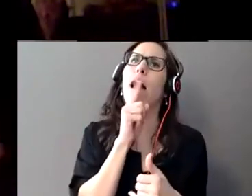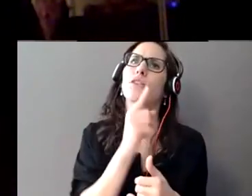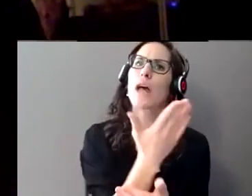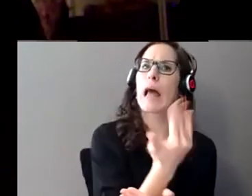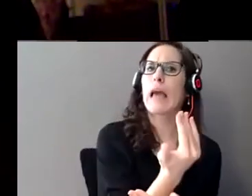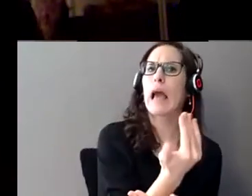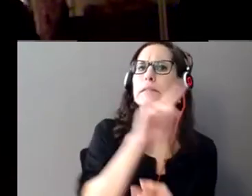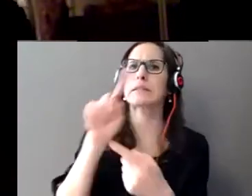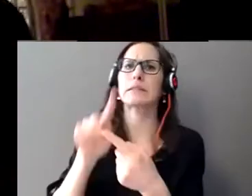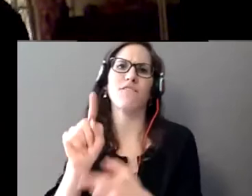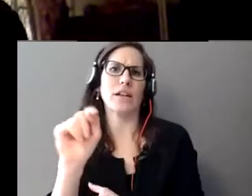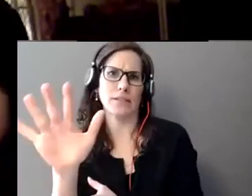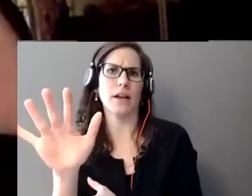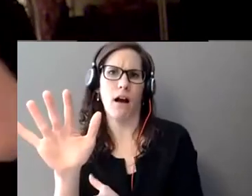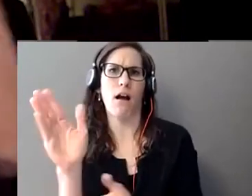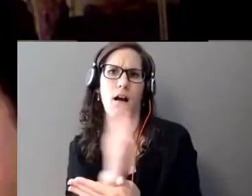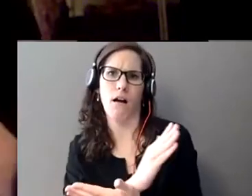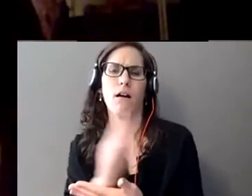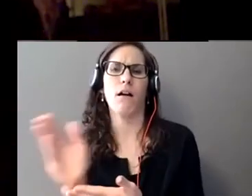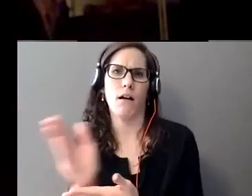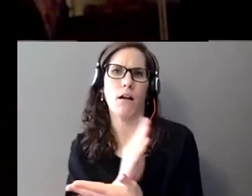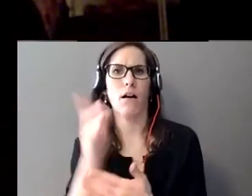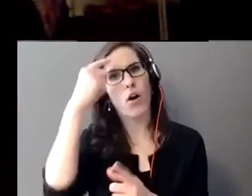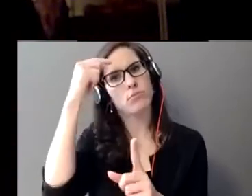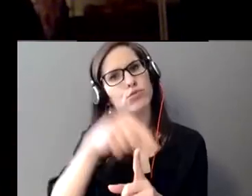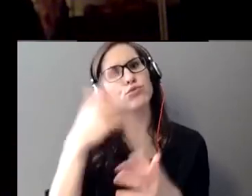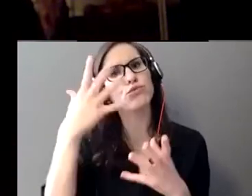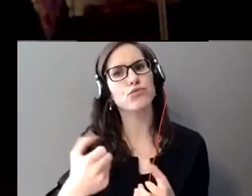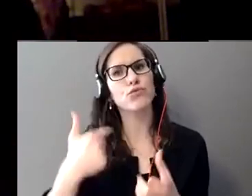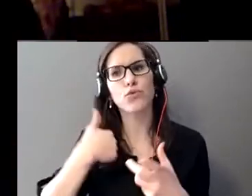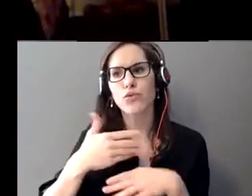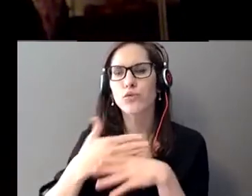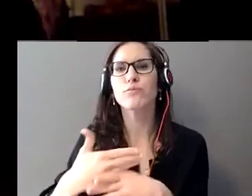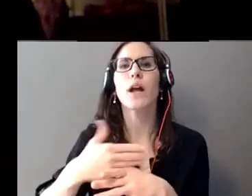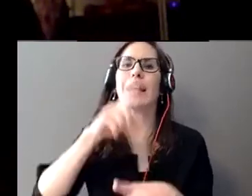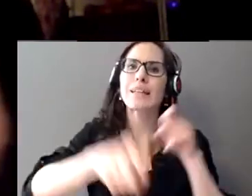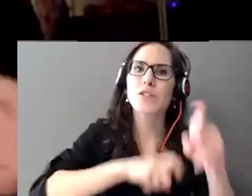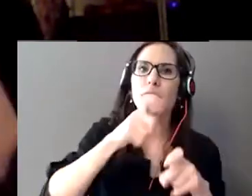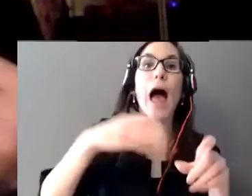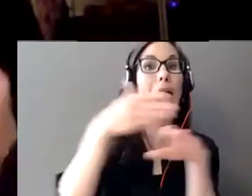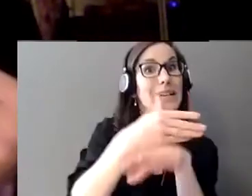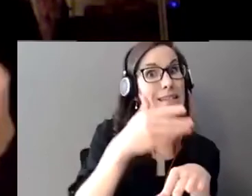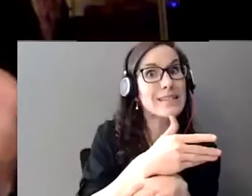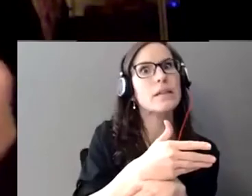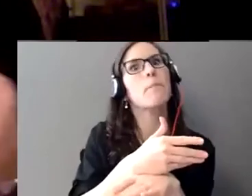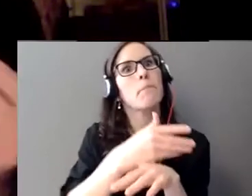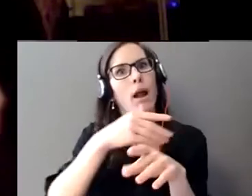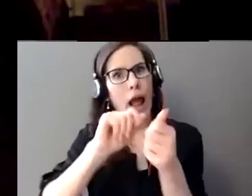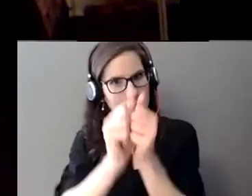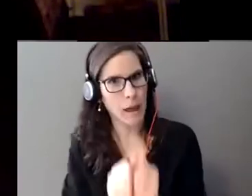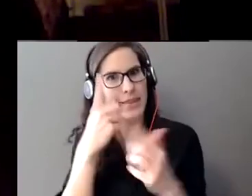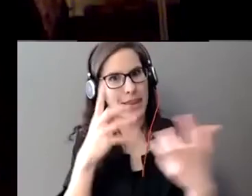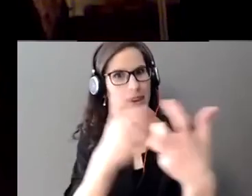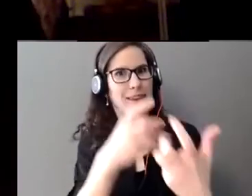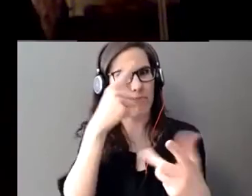25 ans et qui, en fait, vise le développement d'un questionnaire accessible et adapté à ce public. Donc, on est encore dans